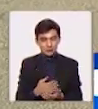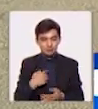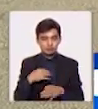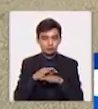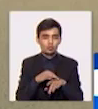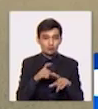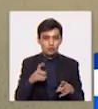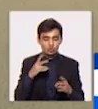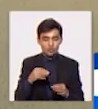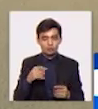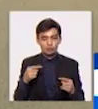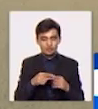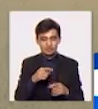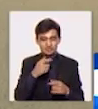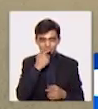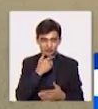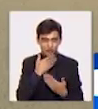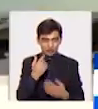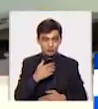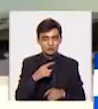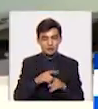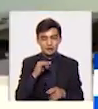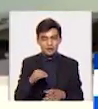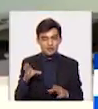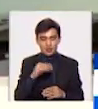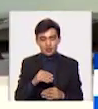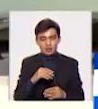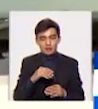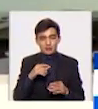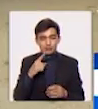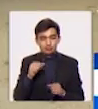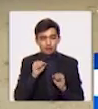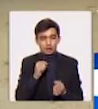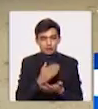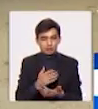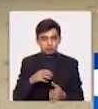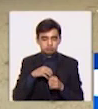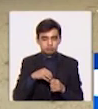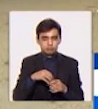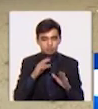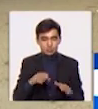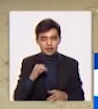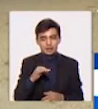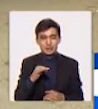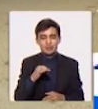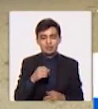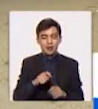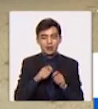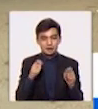екен. Сондықтан заңсыз тұрақтар көбейіп, олардың әрқайсысын қорғауын алған мықтылар бар екен. Стоянка ретінде